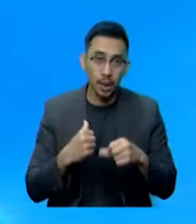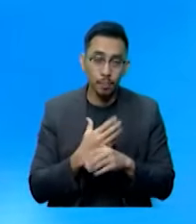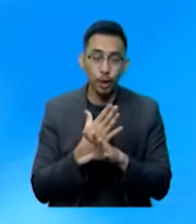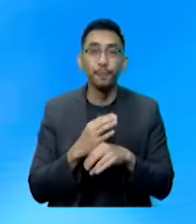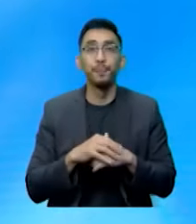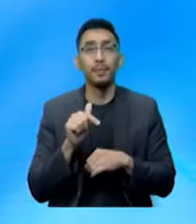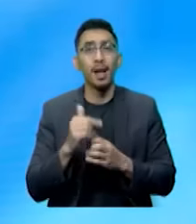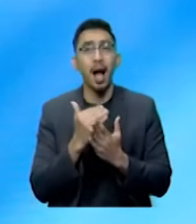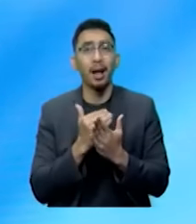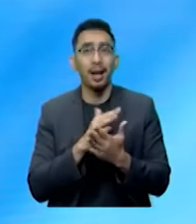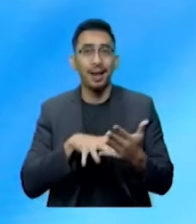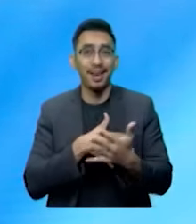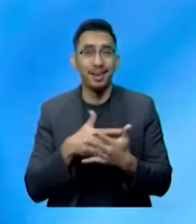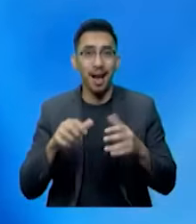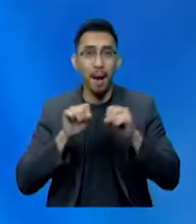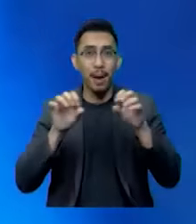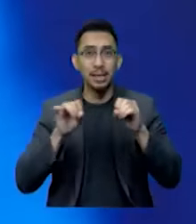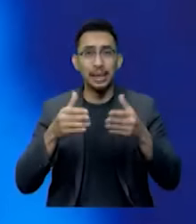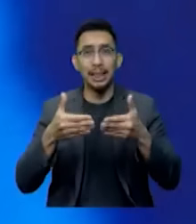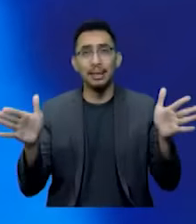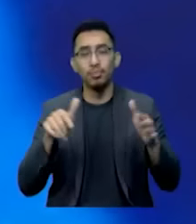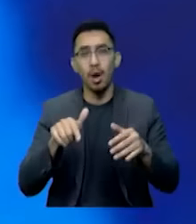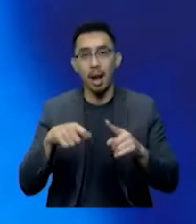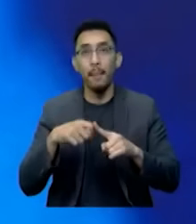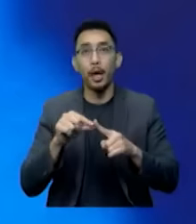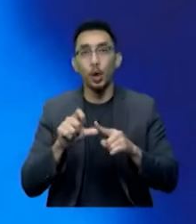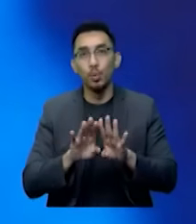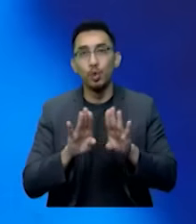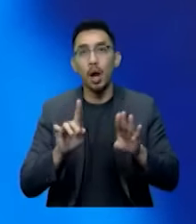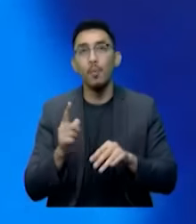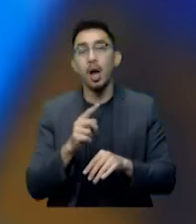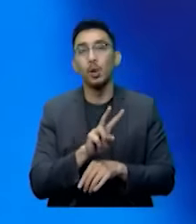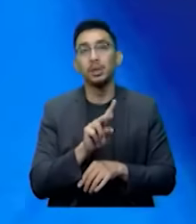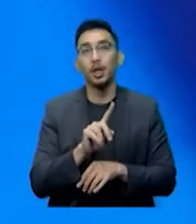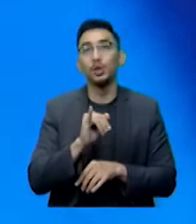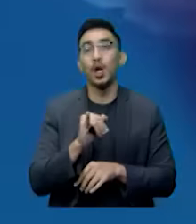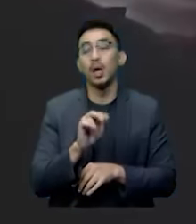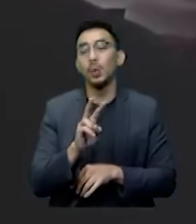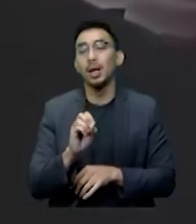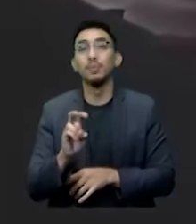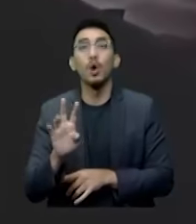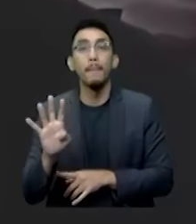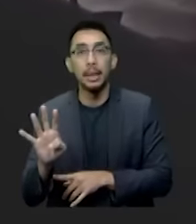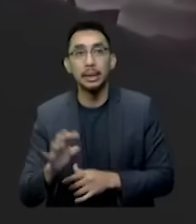Agenda kampanye terbuka yang telah dirilis KPU akan dimulai pada 21 Januari 2024.